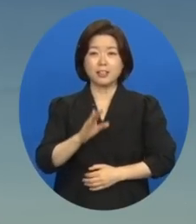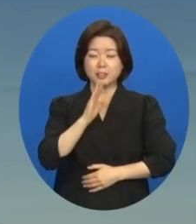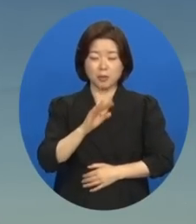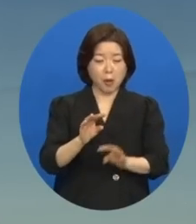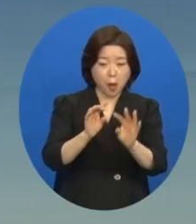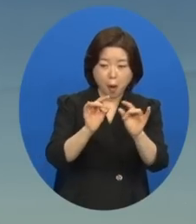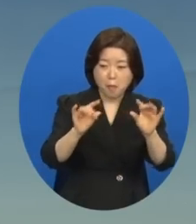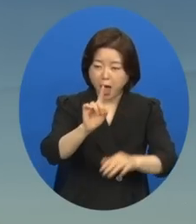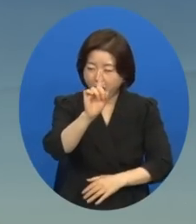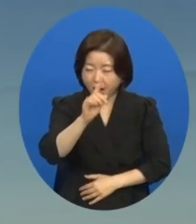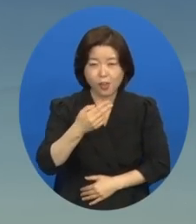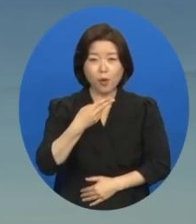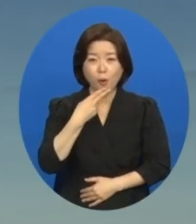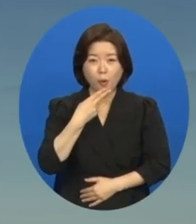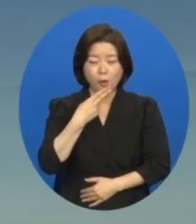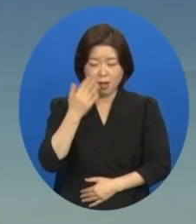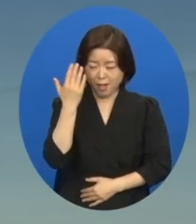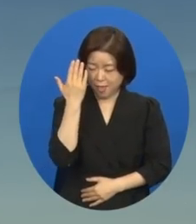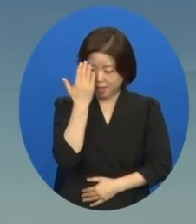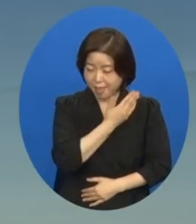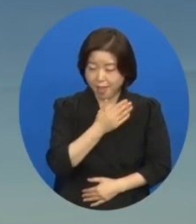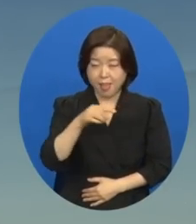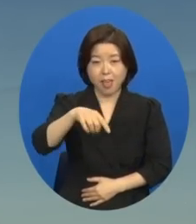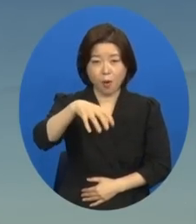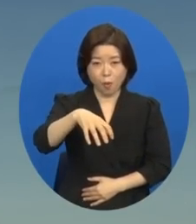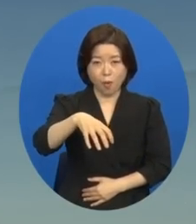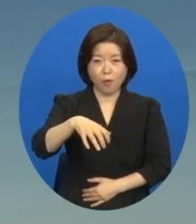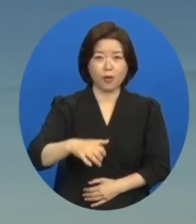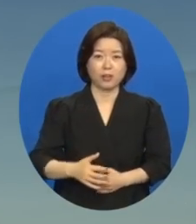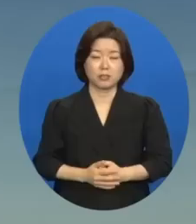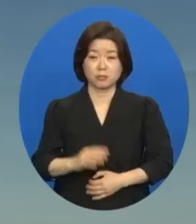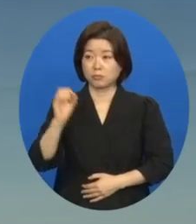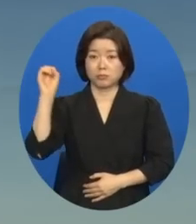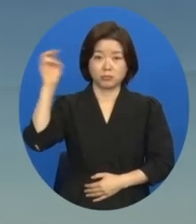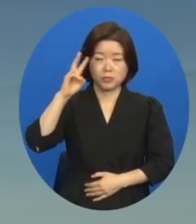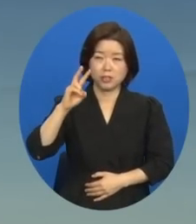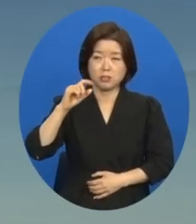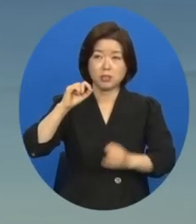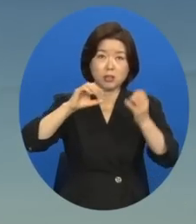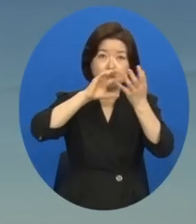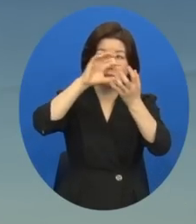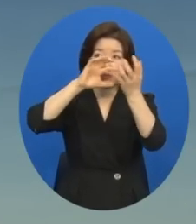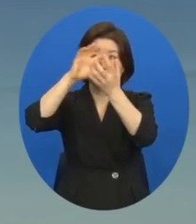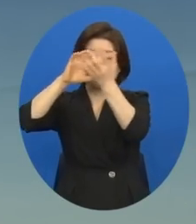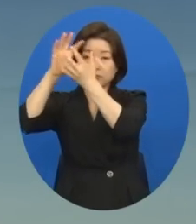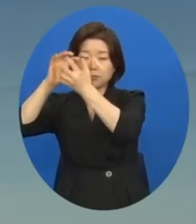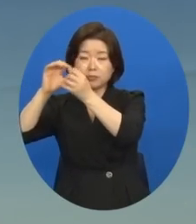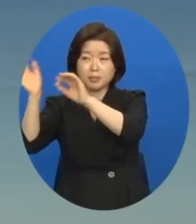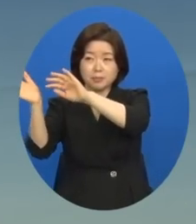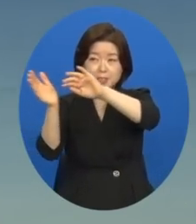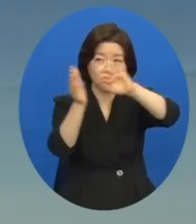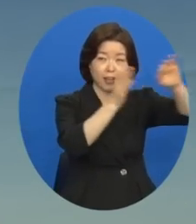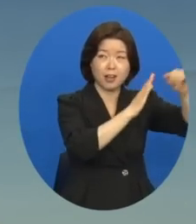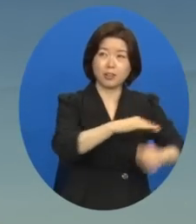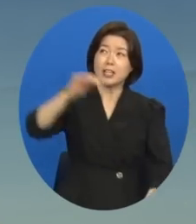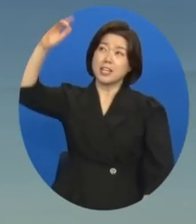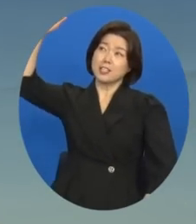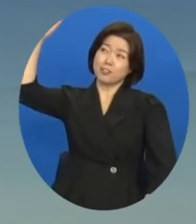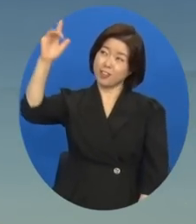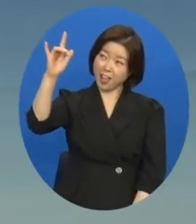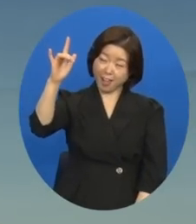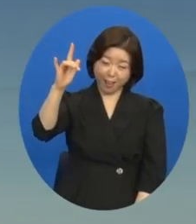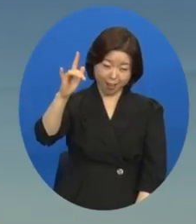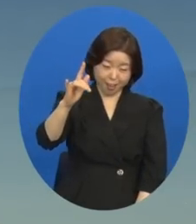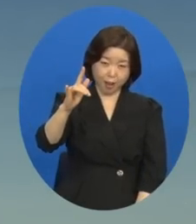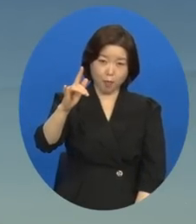먼지 한 톨도 없지 하고 정리한 그 거실에 갑자기 구름이 걷히고 태양빛이 쫙 비치면